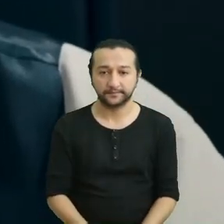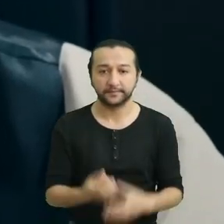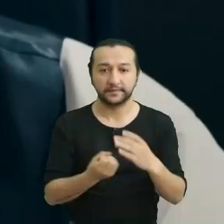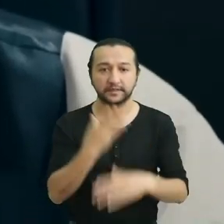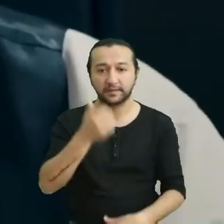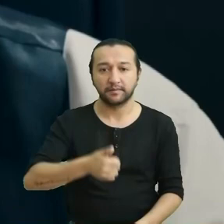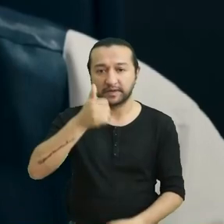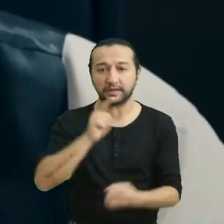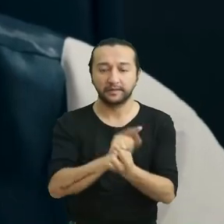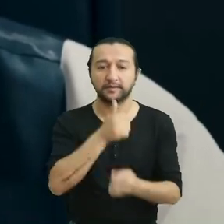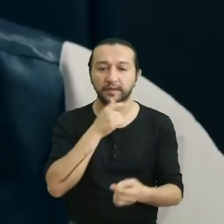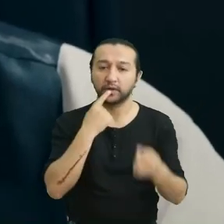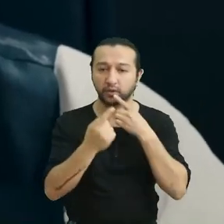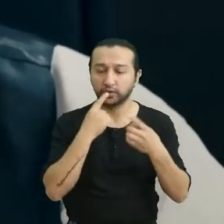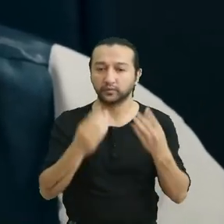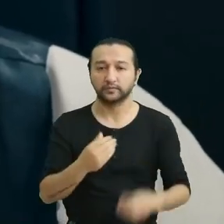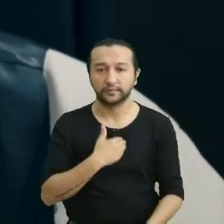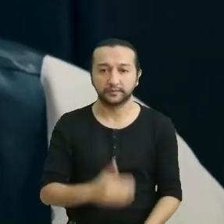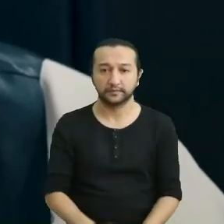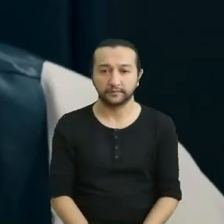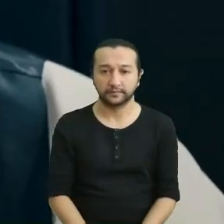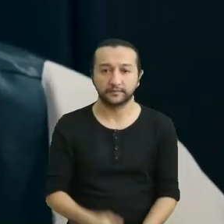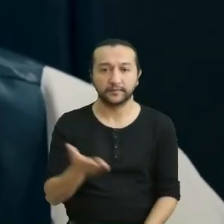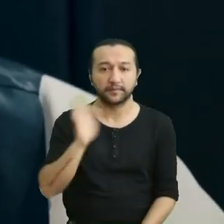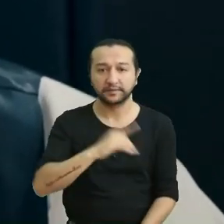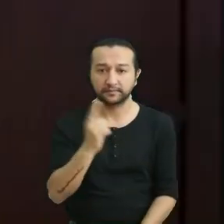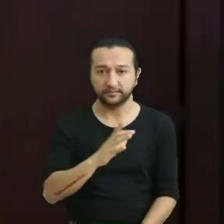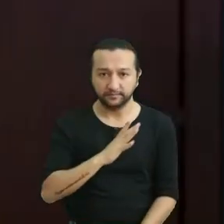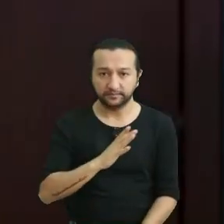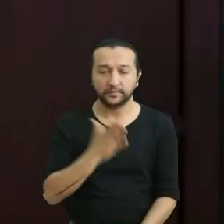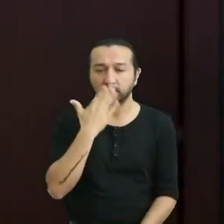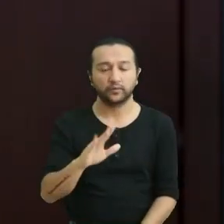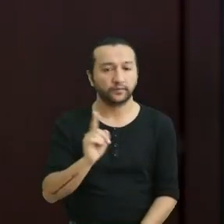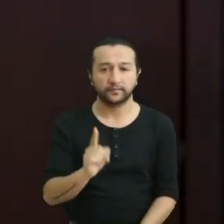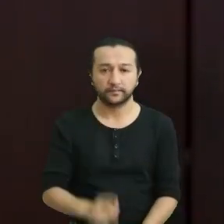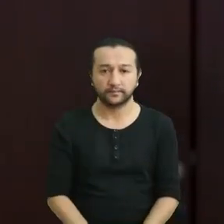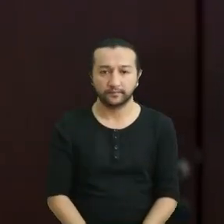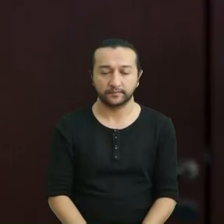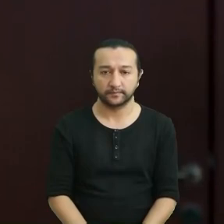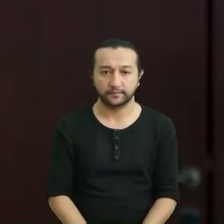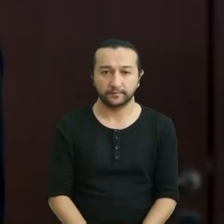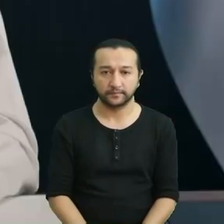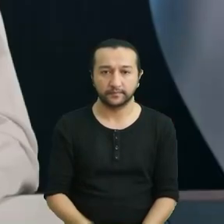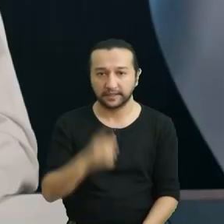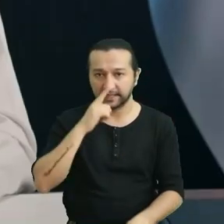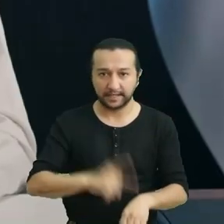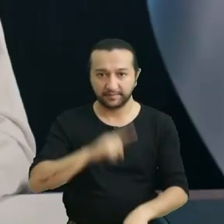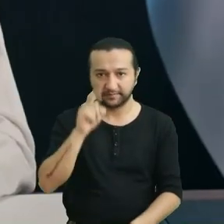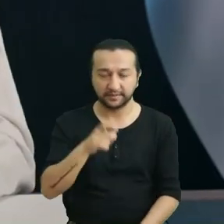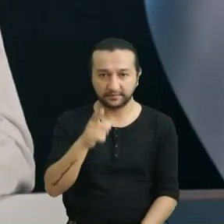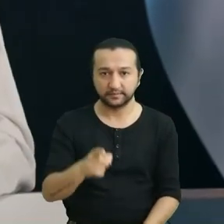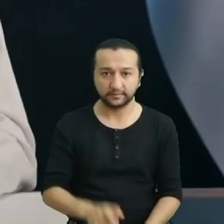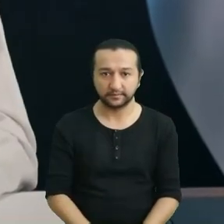Sabah Bakan Bey'le konuşurum ben. Başka bir şey var mı? Yok efendim. Emin misin?